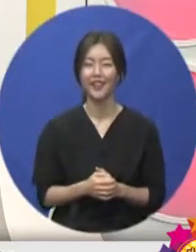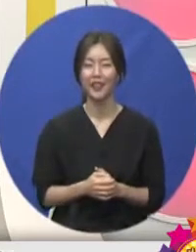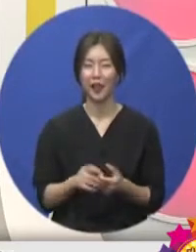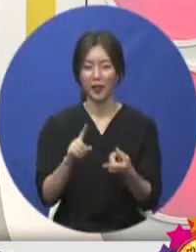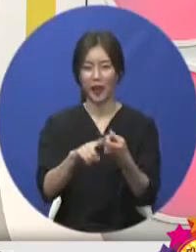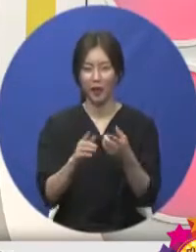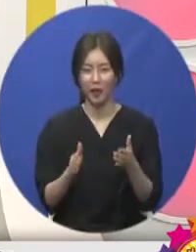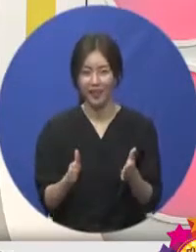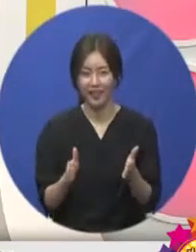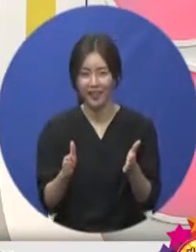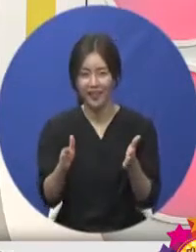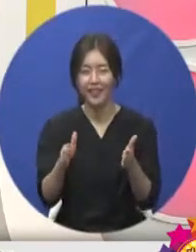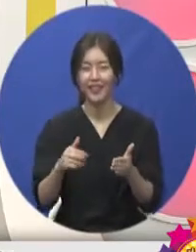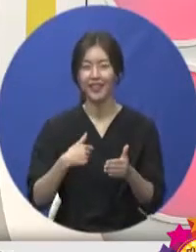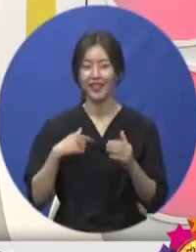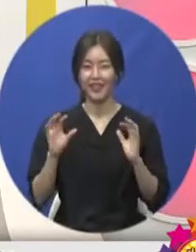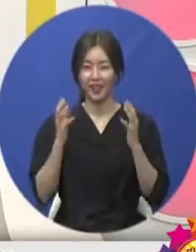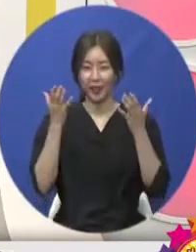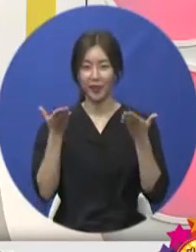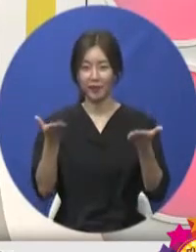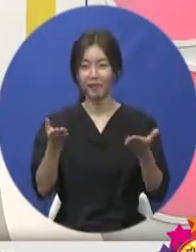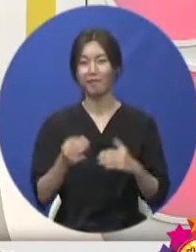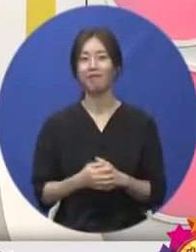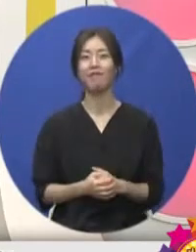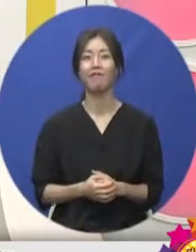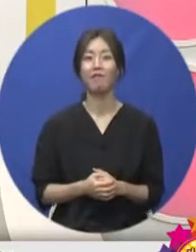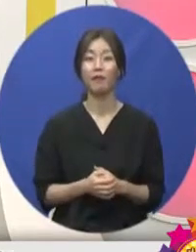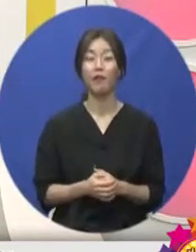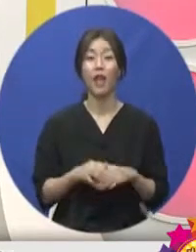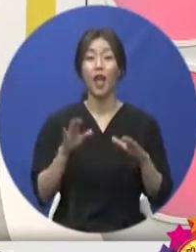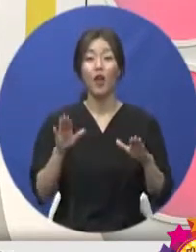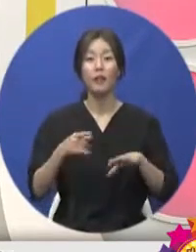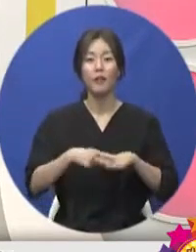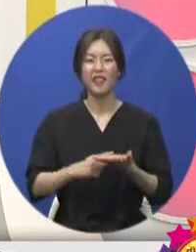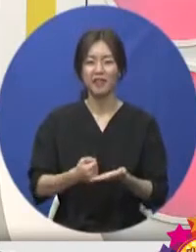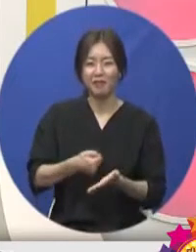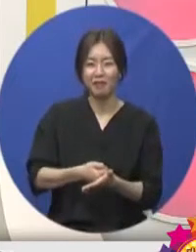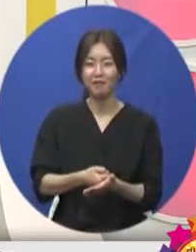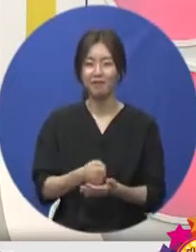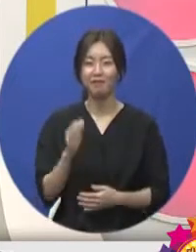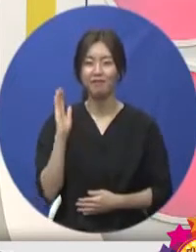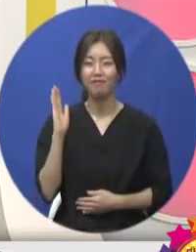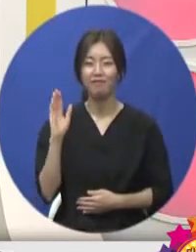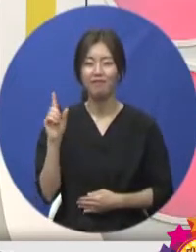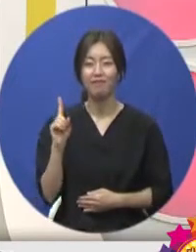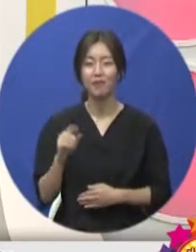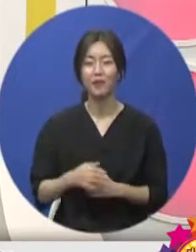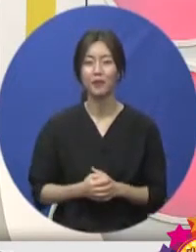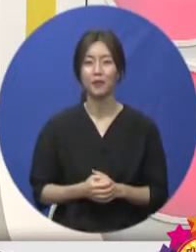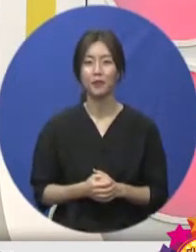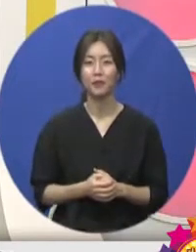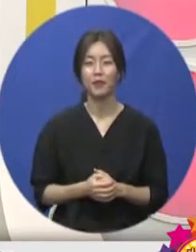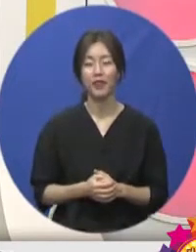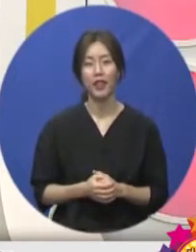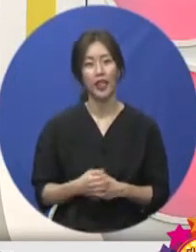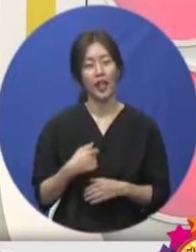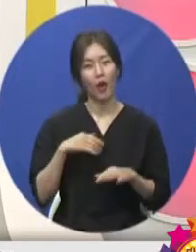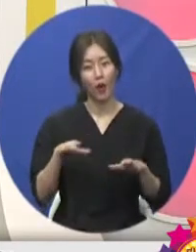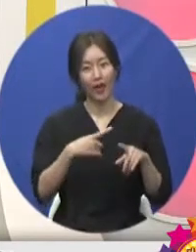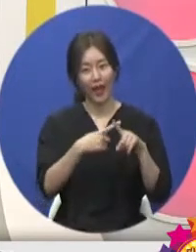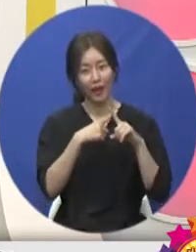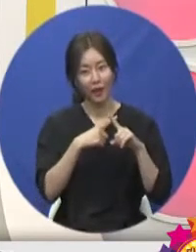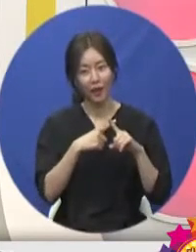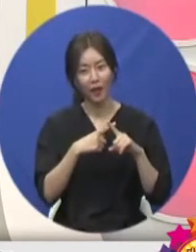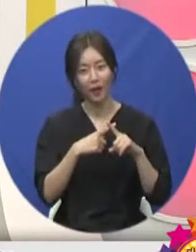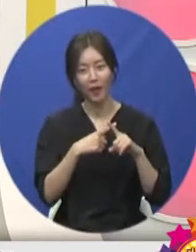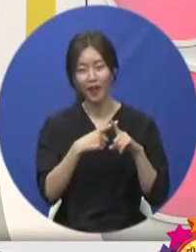순탄하게 가시기를 저희가 또 응원을 하겠습니다. 예. 오늘 각오 한 말씀 하시고 하시죠. 순탄하게 예. 어떻게 갈 것인가. 각오. 예.